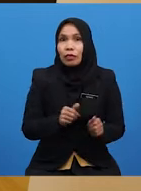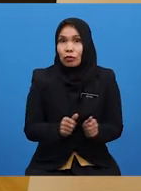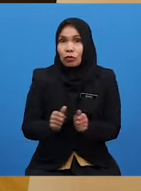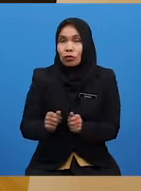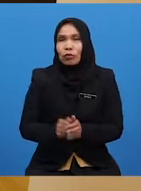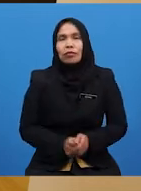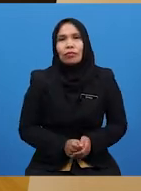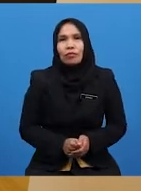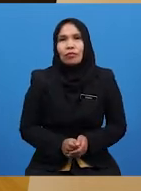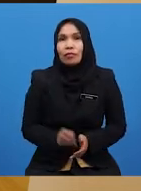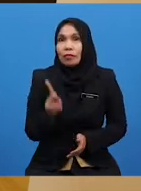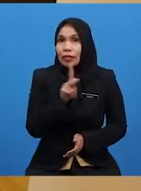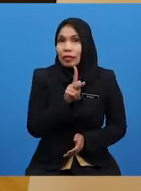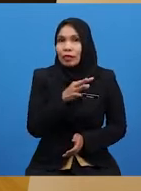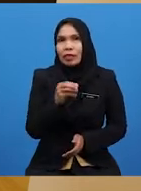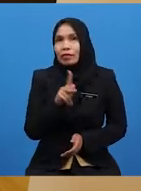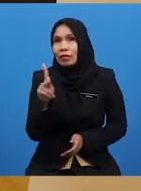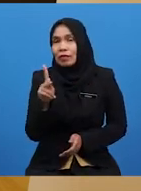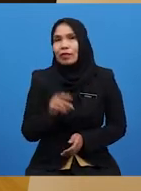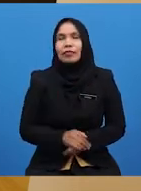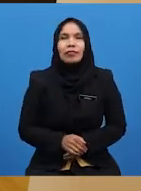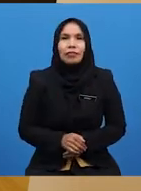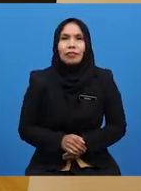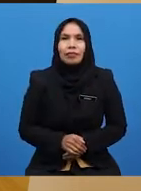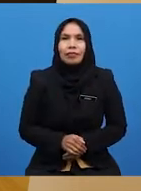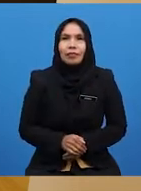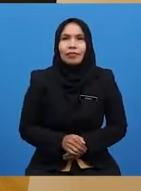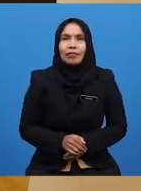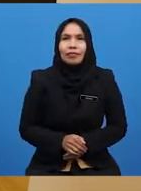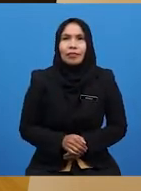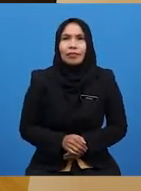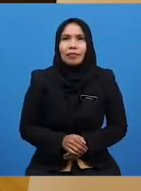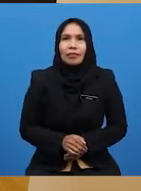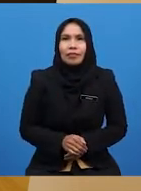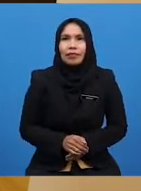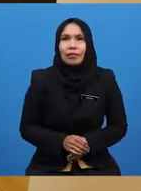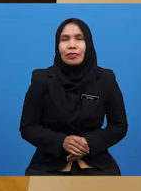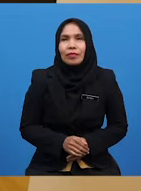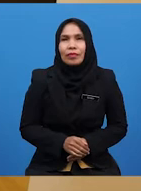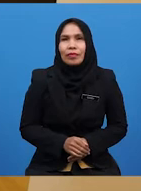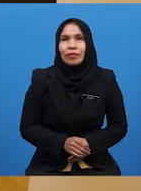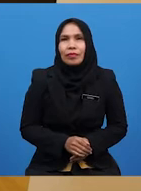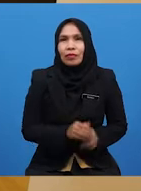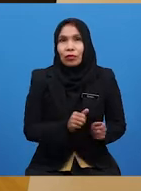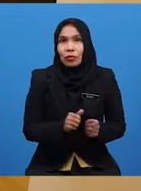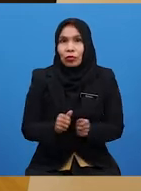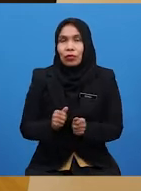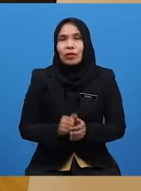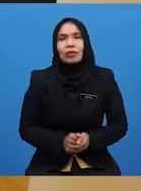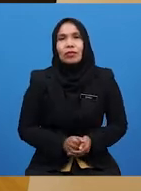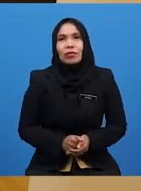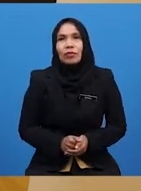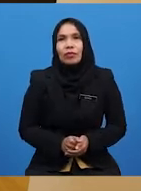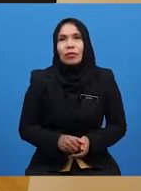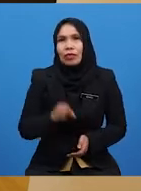katil dalam konteks ini susun atur yang simetris memberi titik tumpuan yang